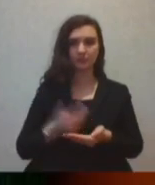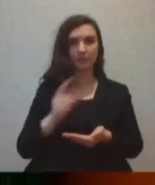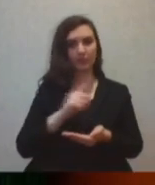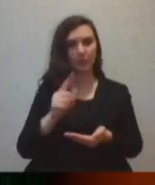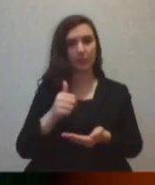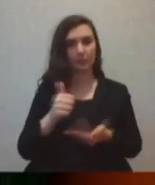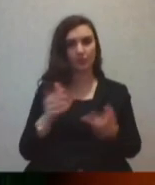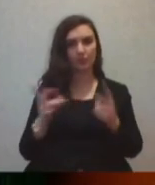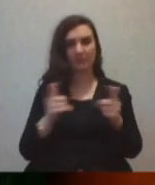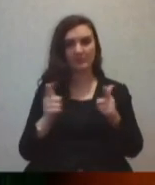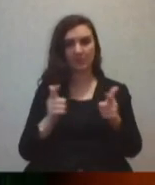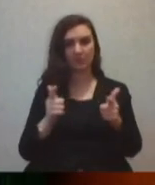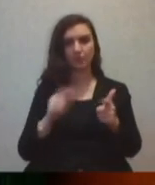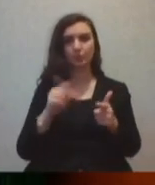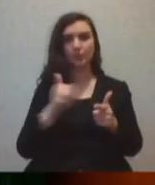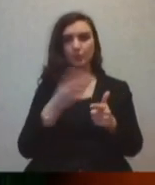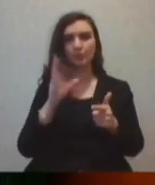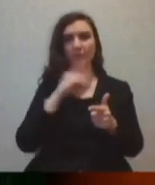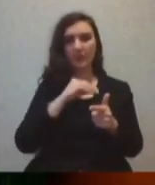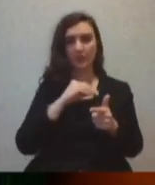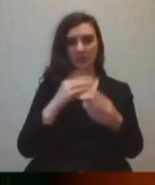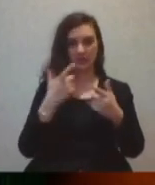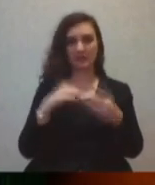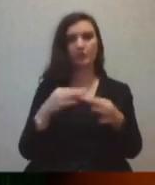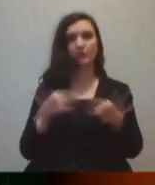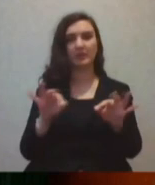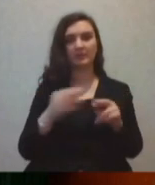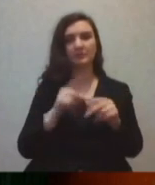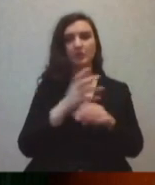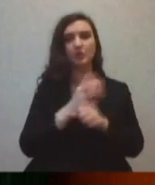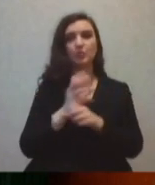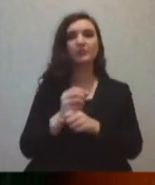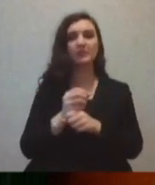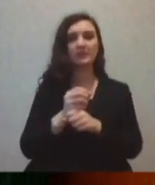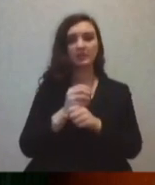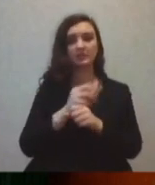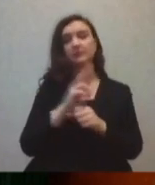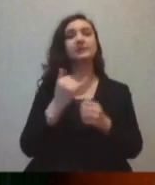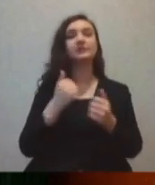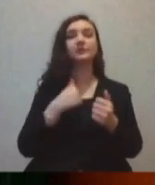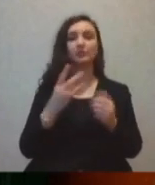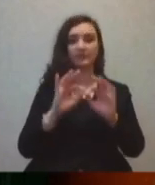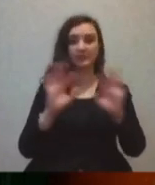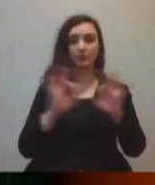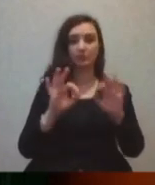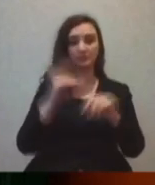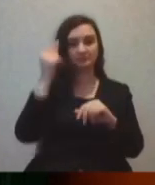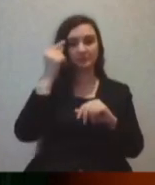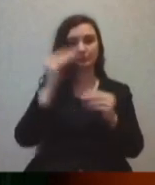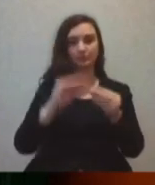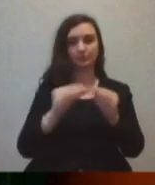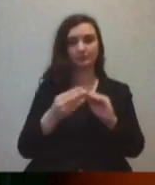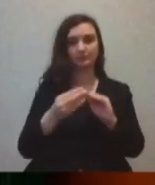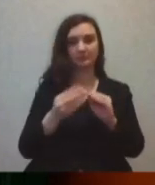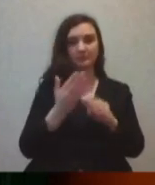როგორ მოვემზადოთ და როგორ მოვახერხოთ გათავისუფლება იმ შეზღუდვებისაგან. და დღეს ჩვენ უნდა ვისაუბროთ ფსიქიკურ